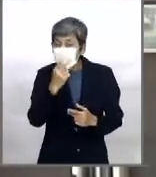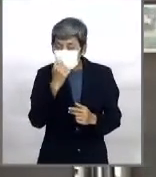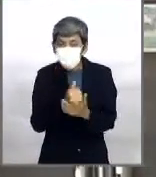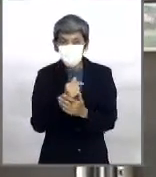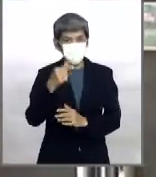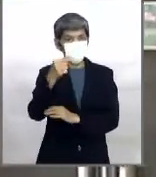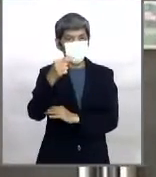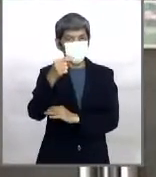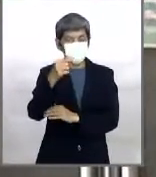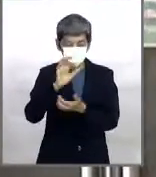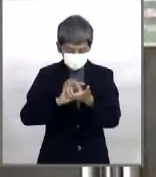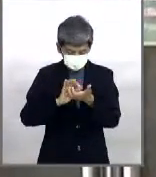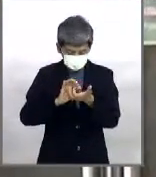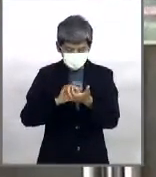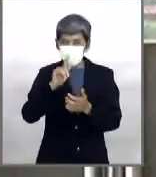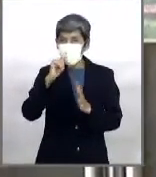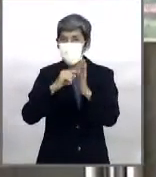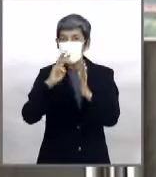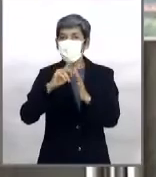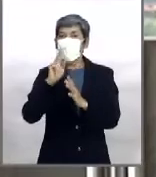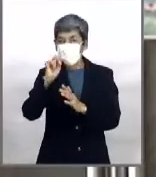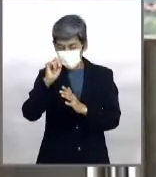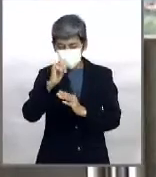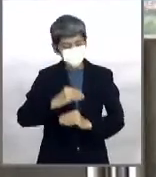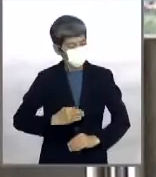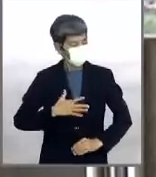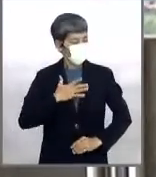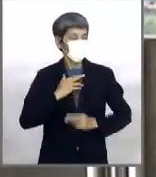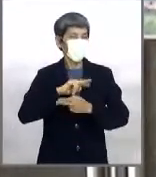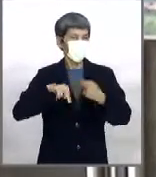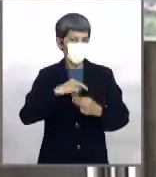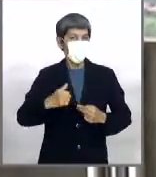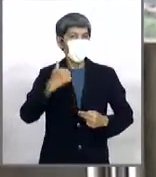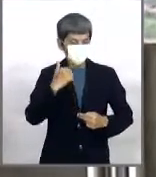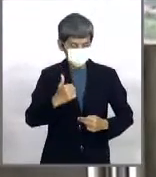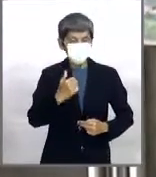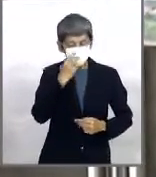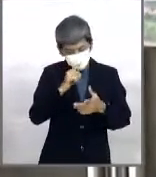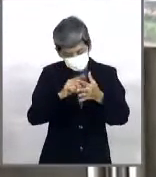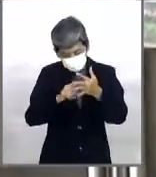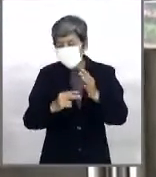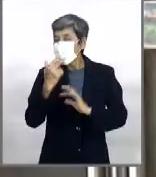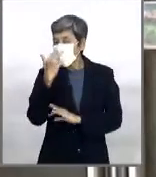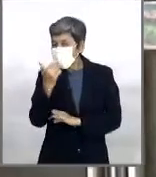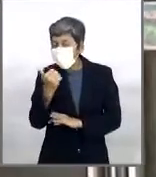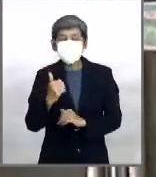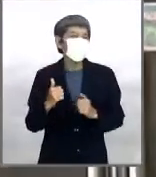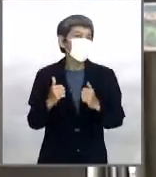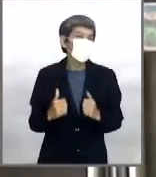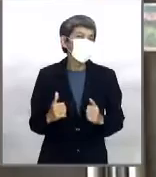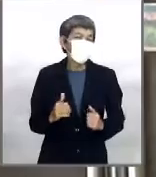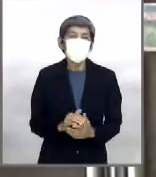จาก Google Search พิมพ์คำว่าตะวันของขวัญจากแรงบันดาลใจก็จะเจอหลายช่องทางมากเลยครับ โอ้ดีมาก